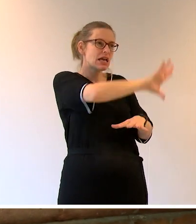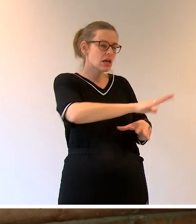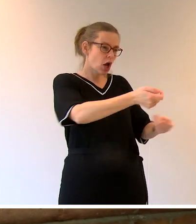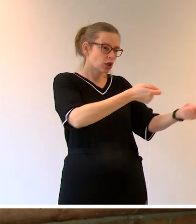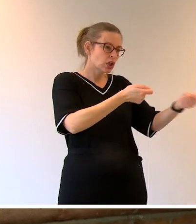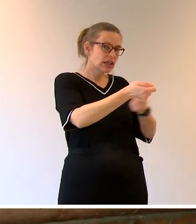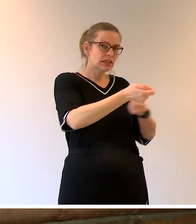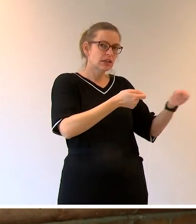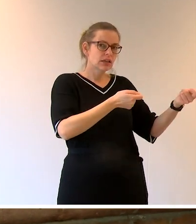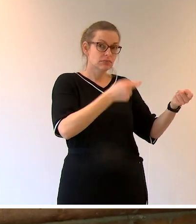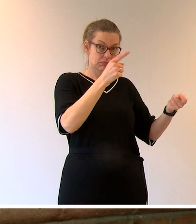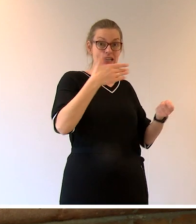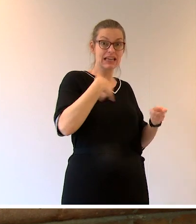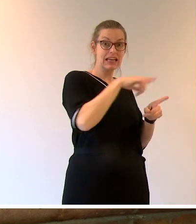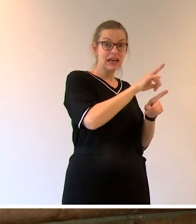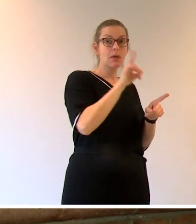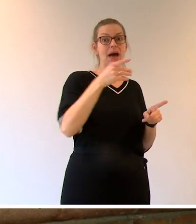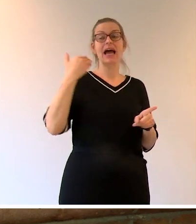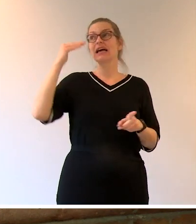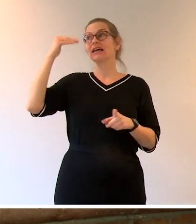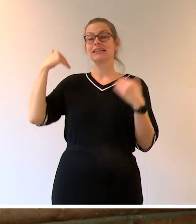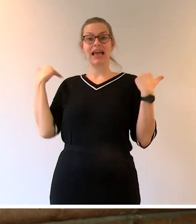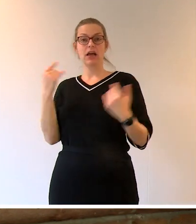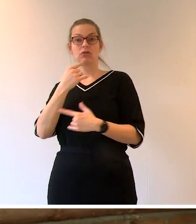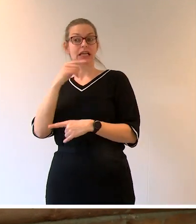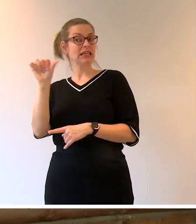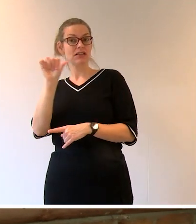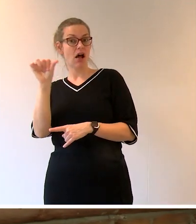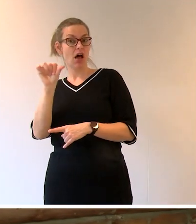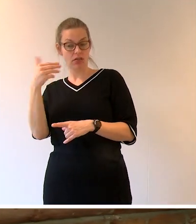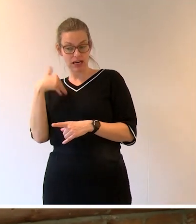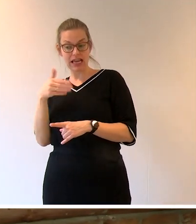hier, ho ho, er is een andere Kyrios, een andere